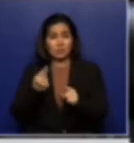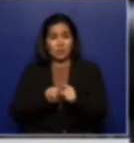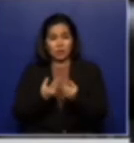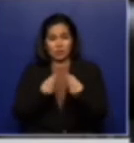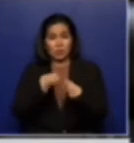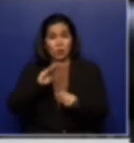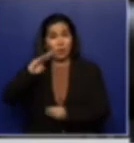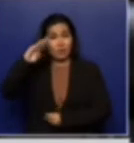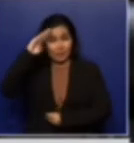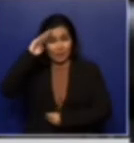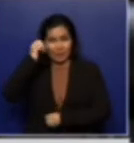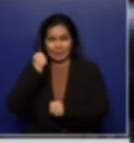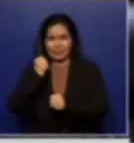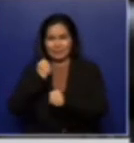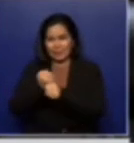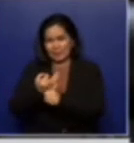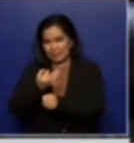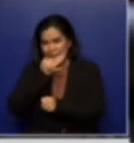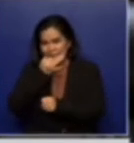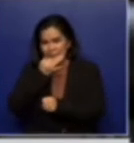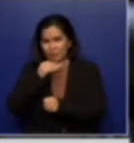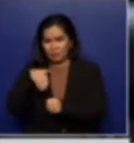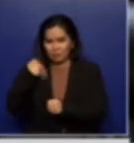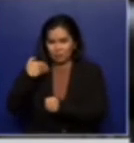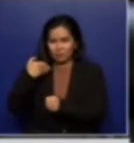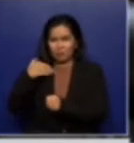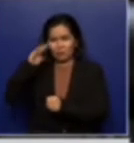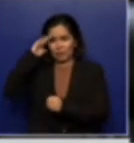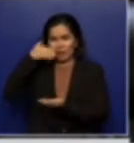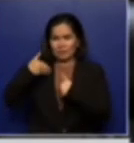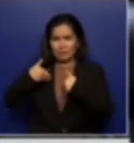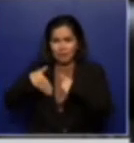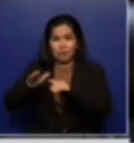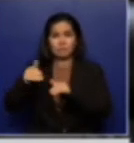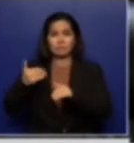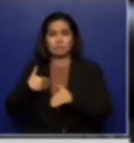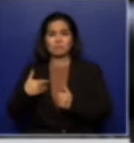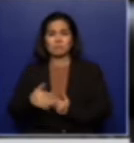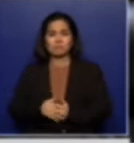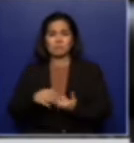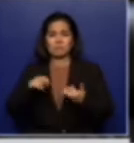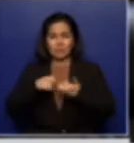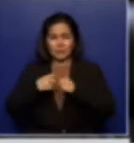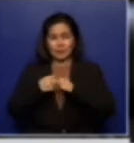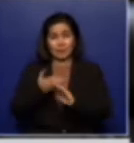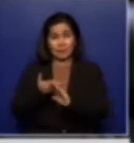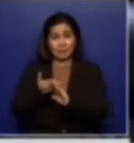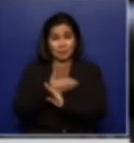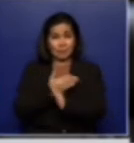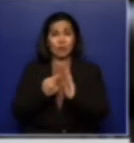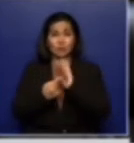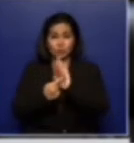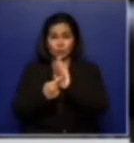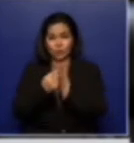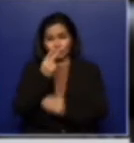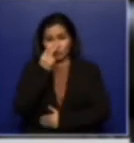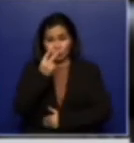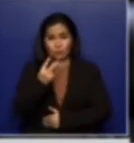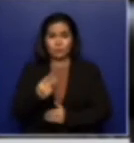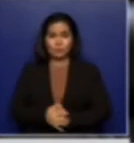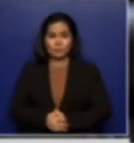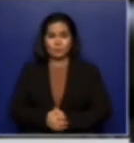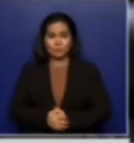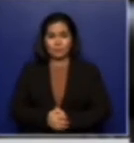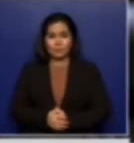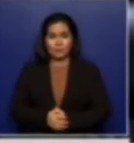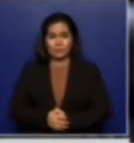วันดีคืนดีทหารก็มาไล่ออกจากพื้นที่ที่ผ่านมาครับท่านประธานผมยกตัวอย่างพี่น้องชาวฝ